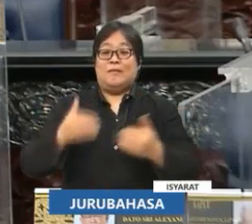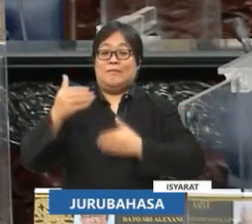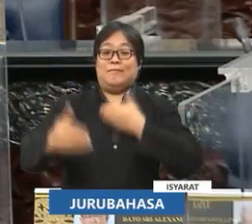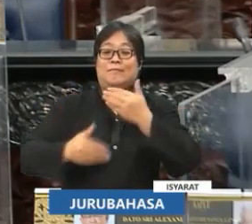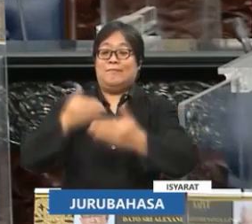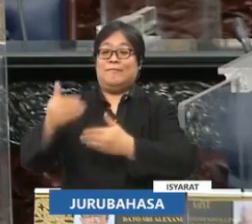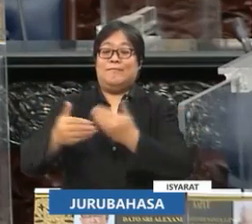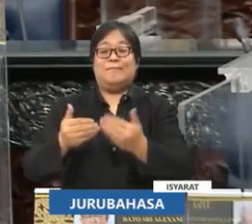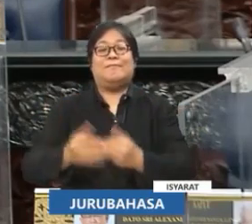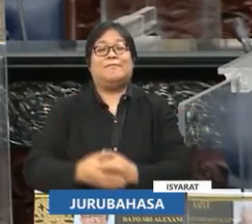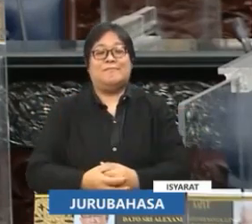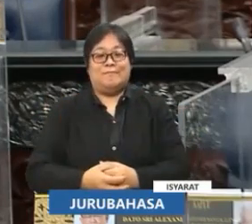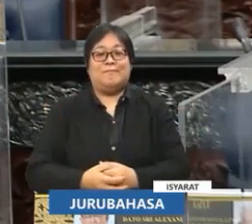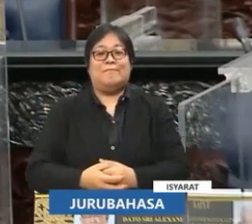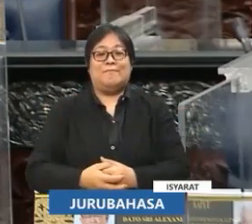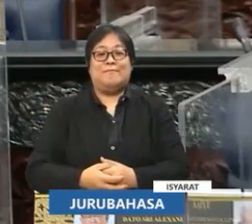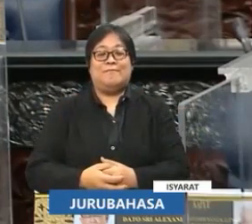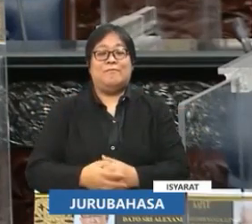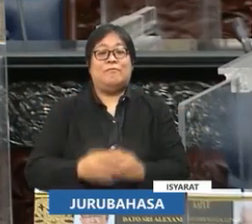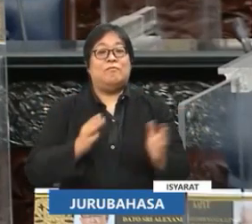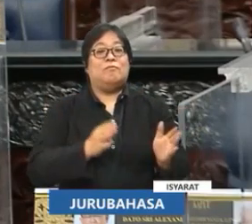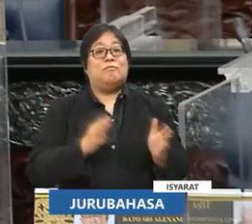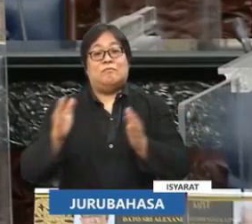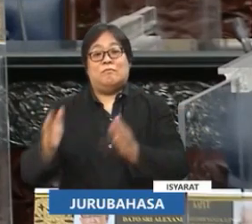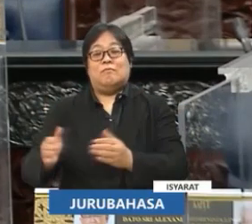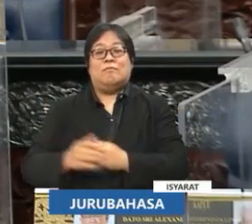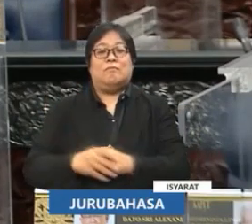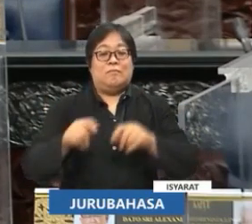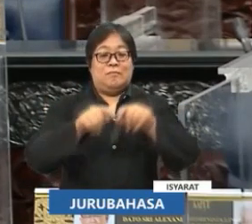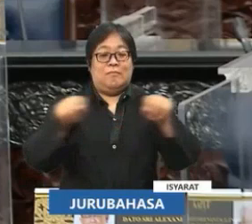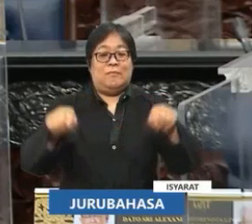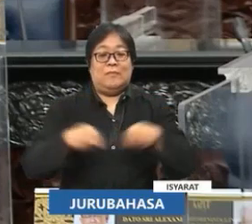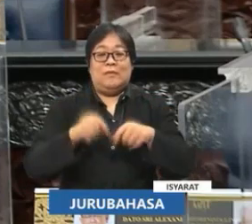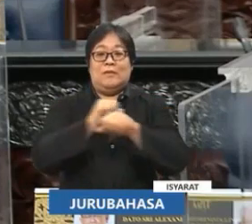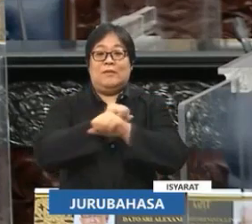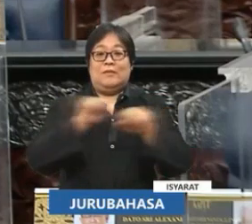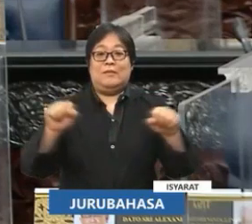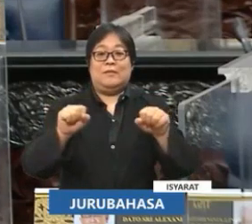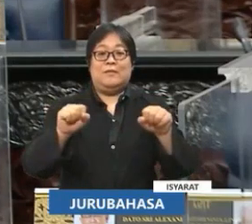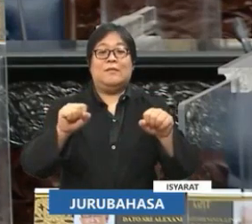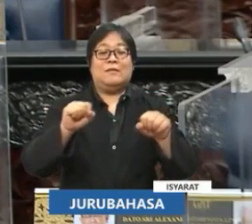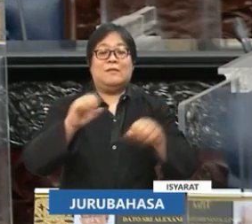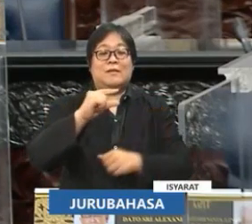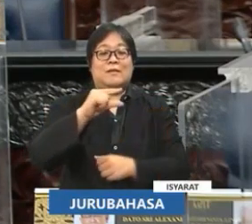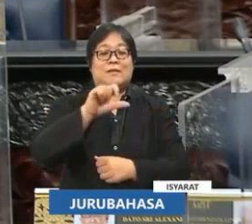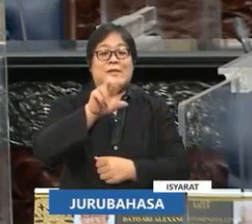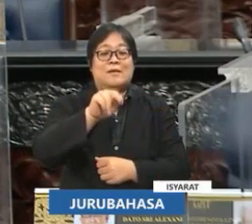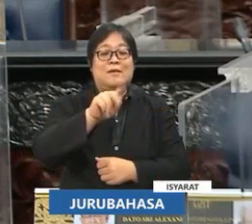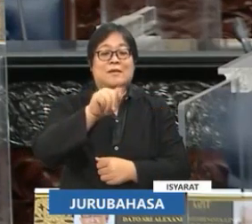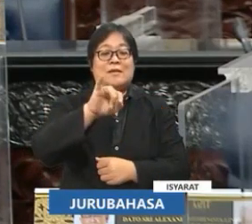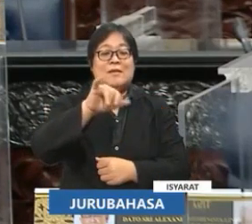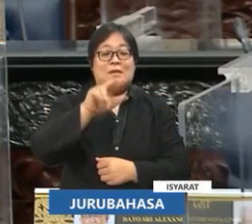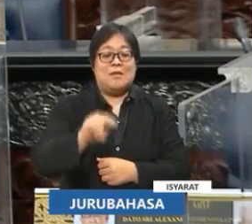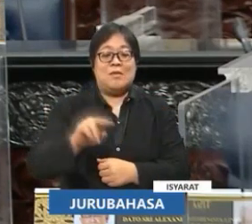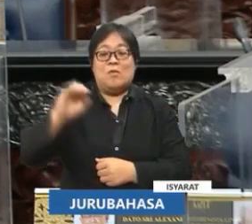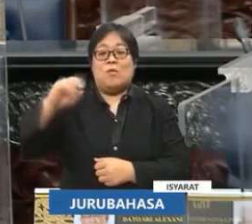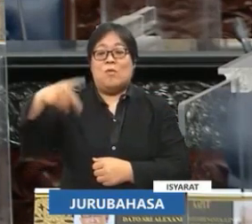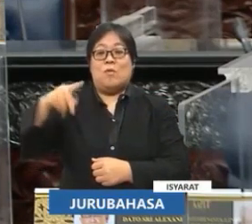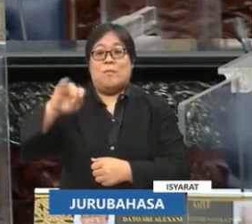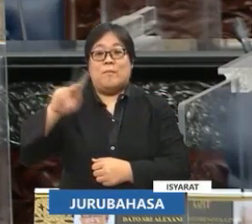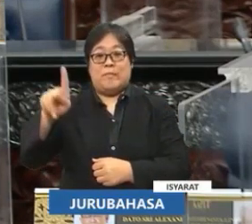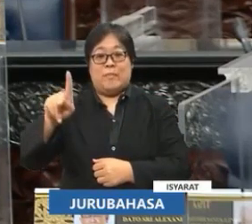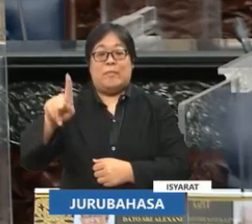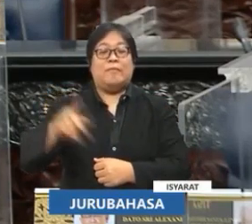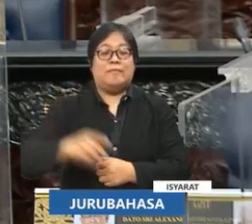kita laksanakan. Selain daripada itu, premis tersedia gentian optik ataupun premis yang mendapat